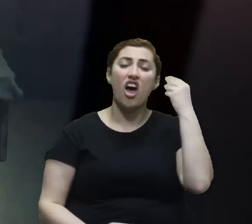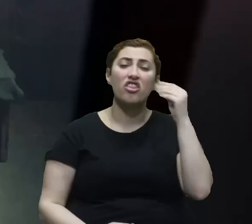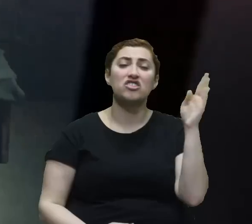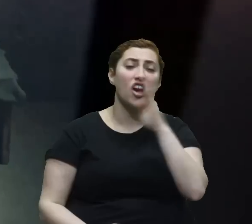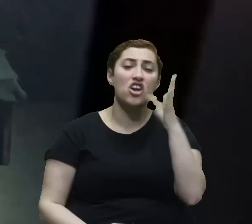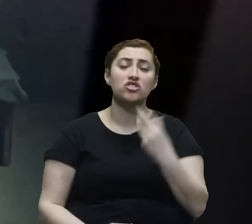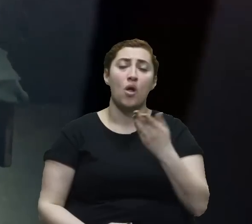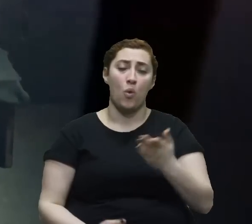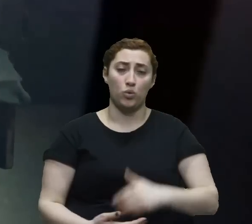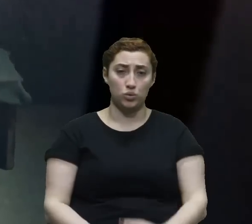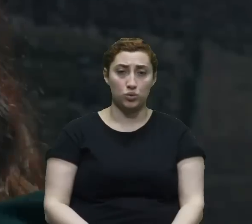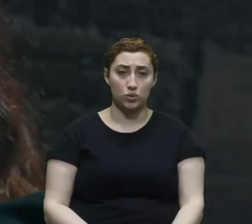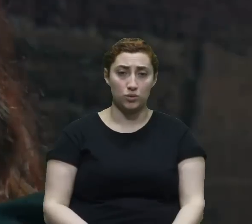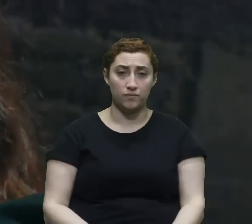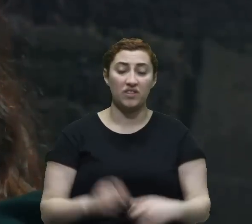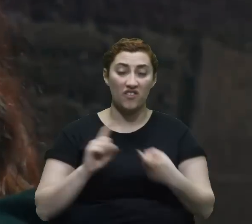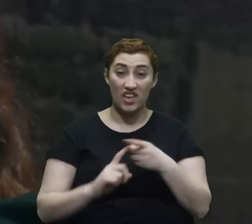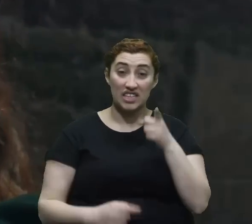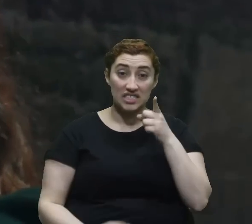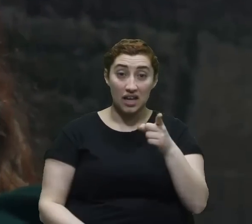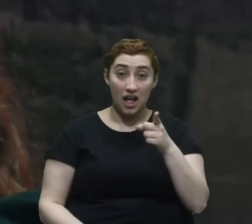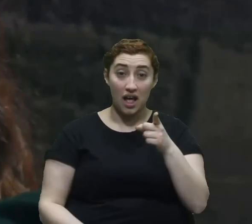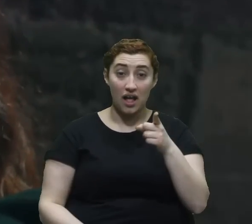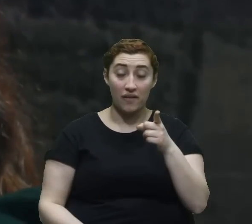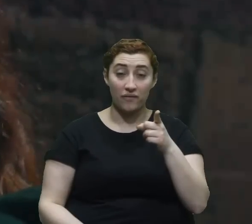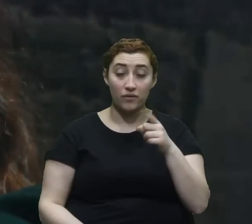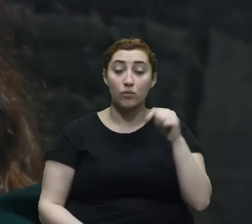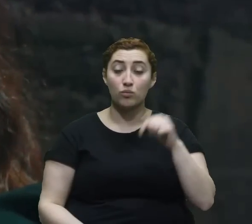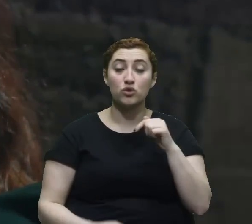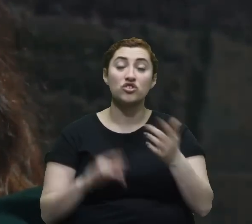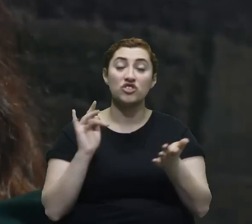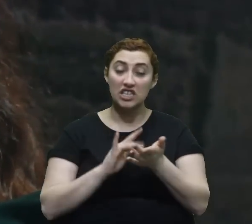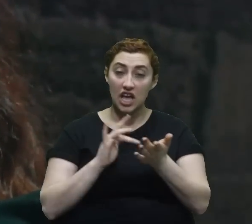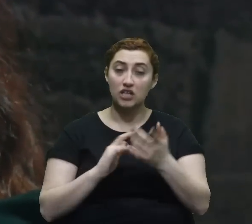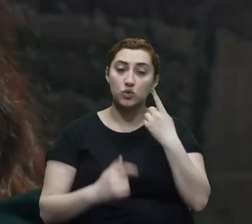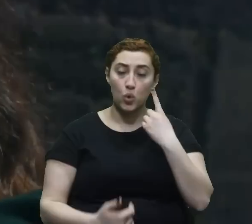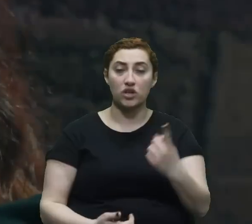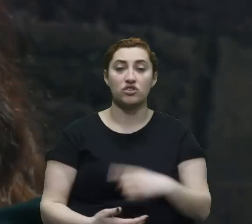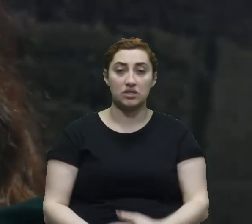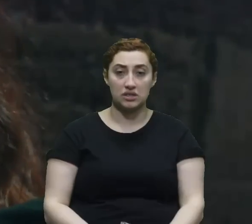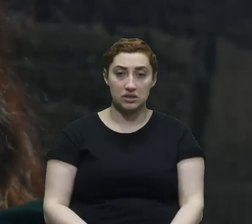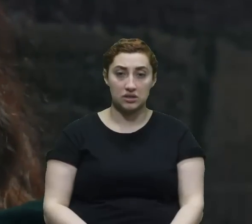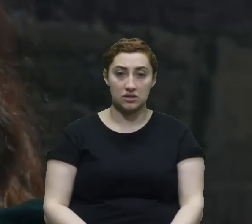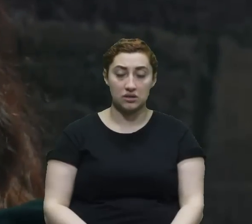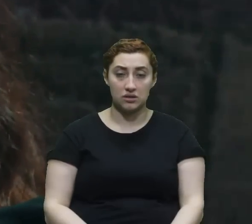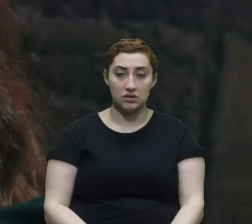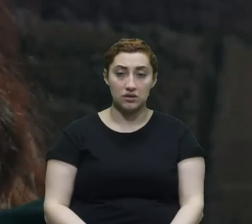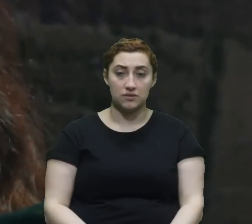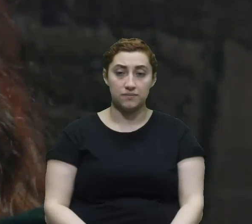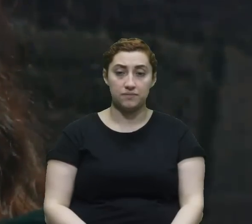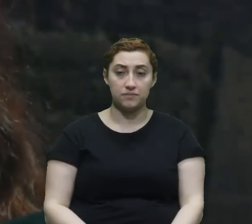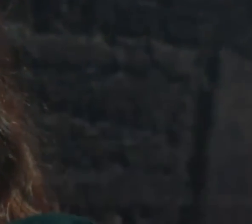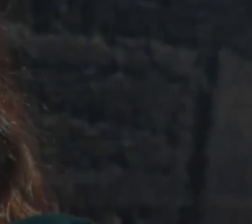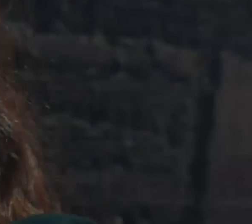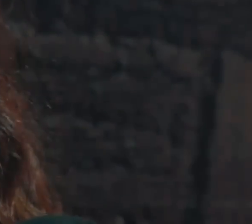muhbir olduğunu. Ve sen bunun hesabını vereceksin. Dizeni